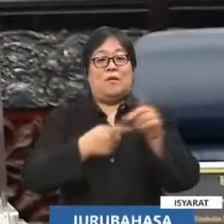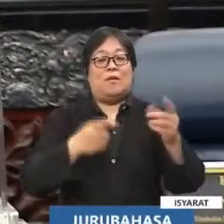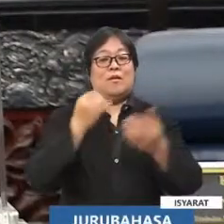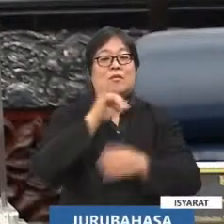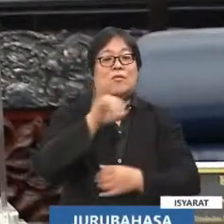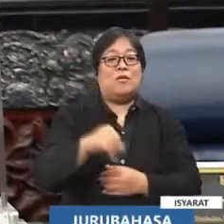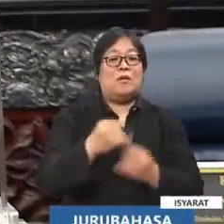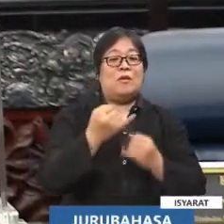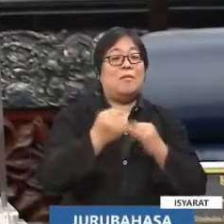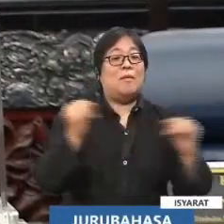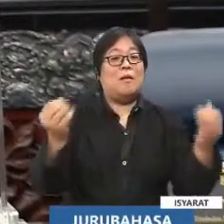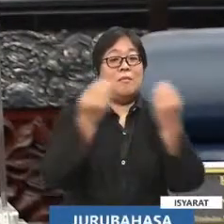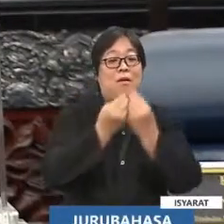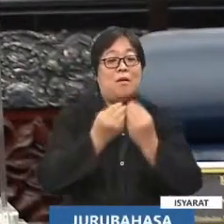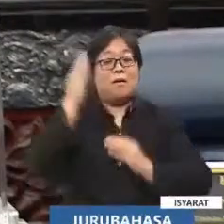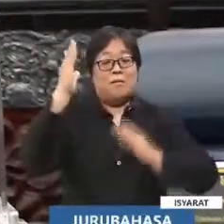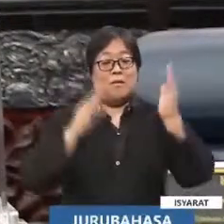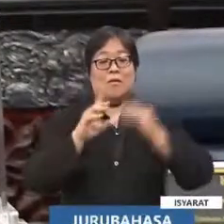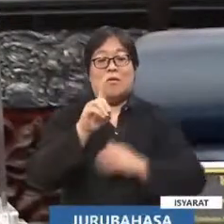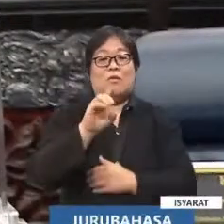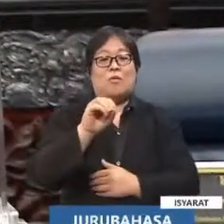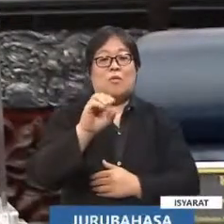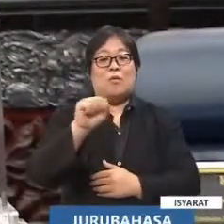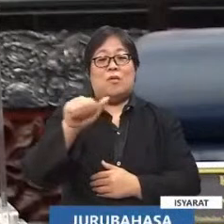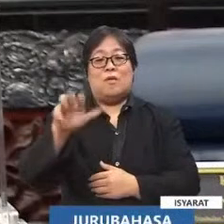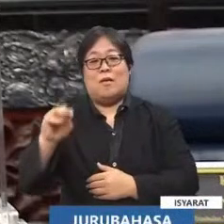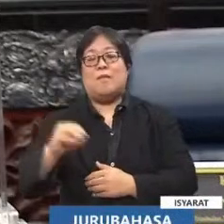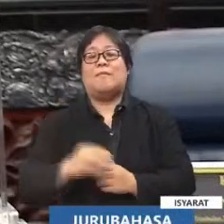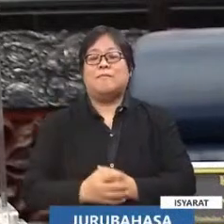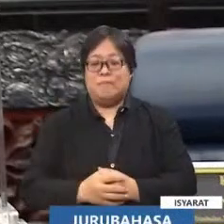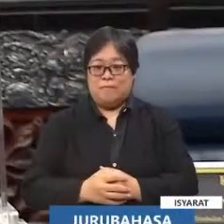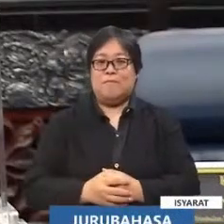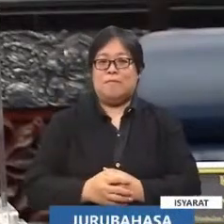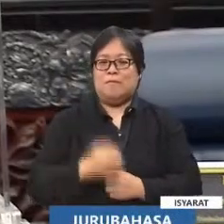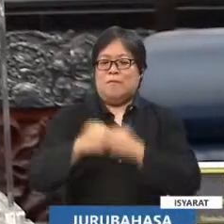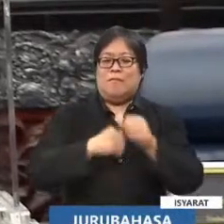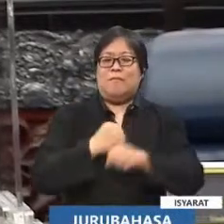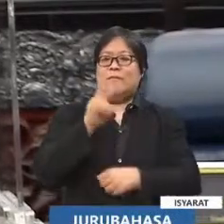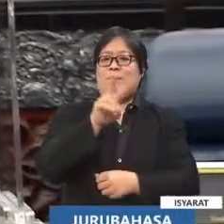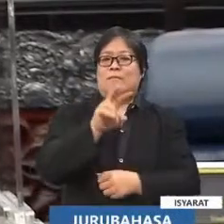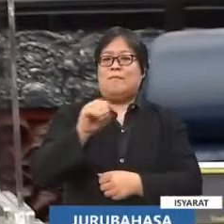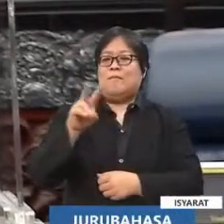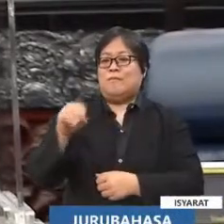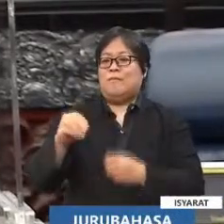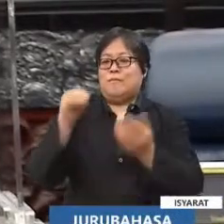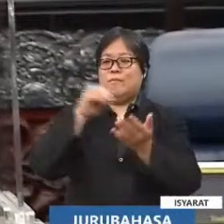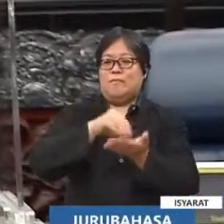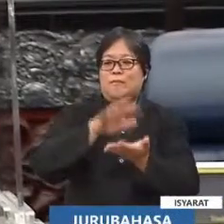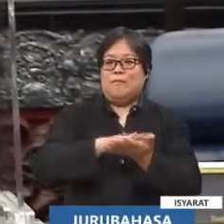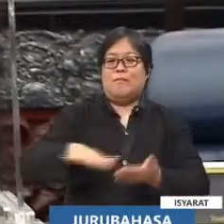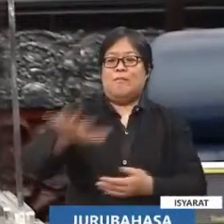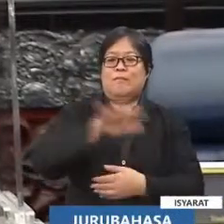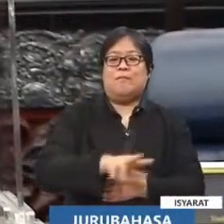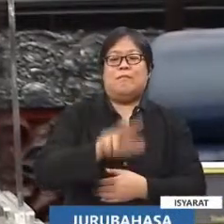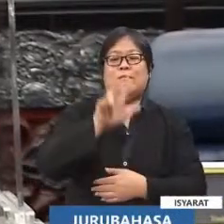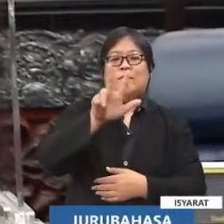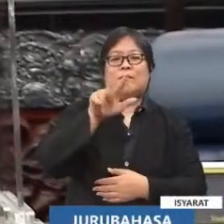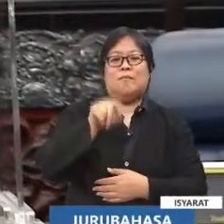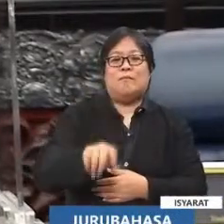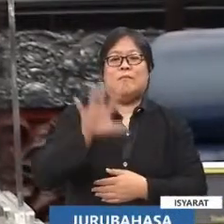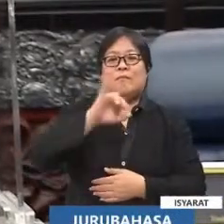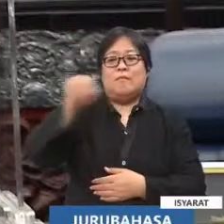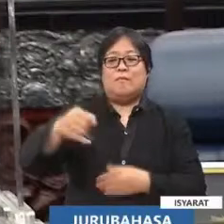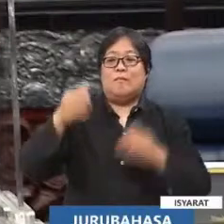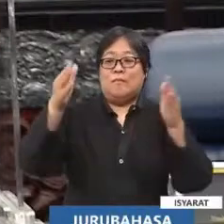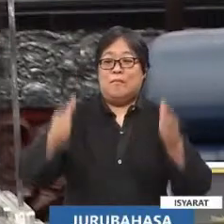Perangkaan Malaysia, DOSEM, guna tenaga pelancongan pada tahun 2020 mencatatkan seramai 3.5 juta